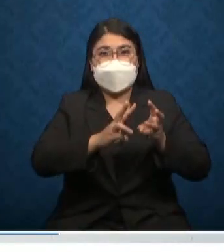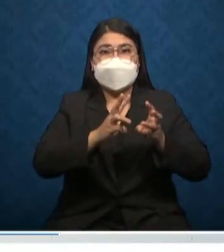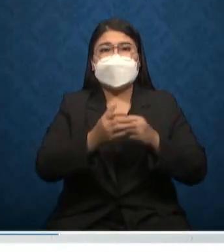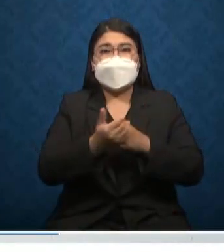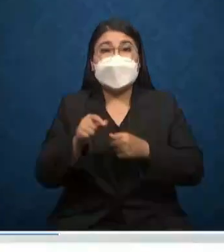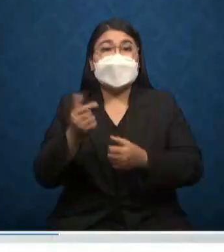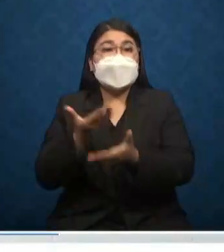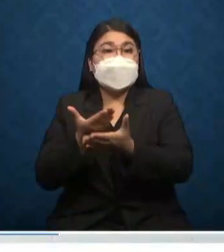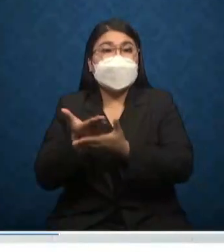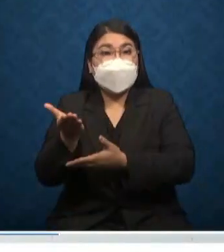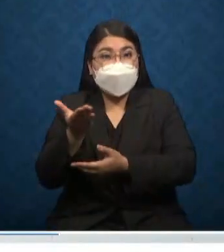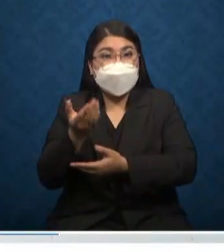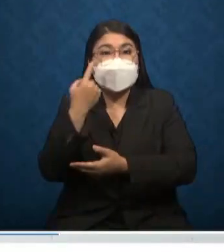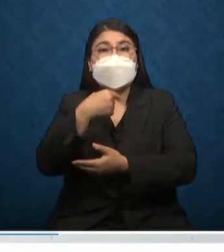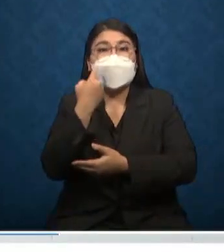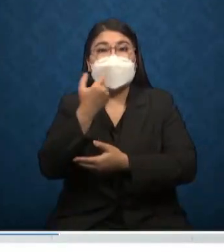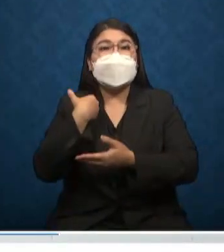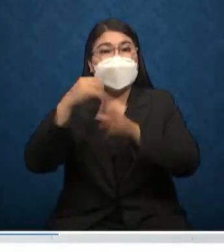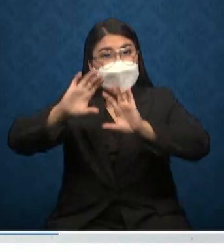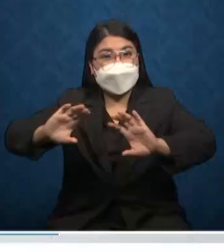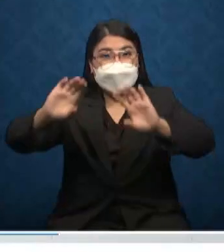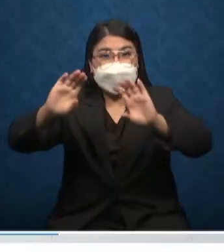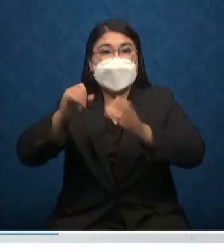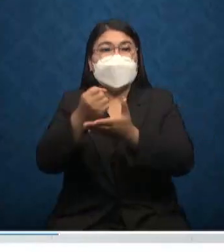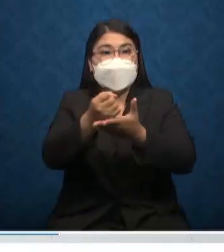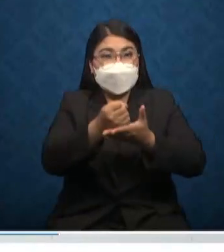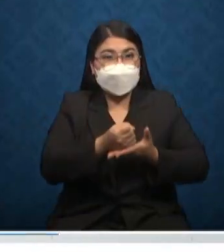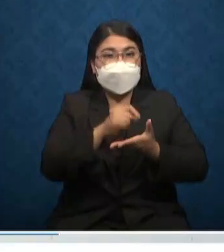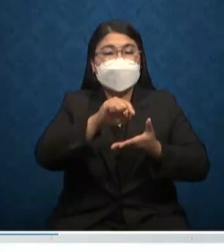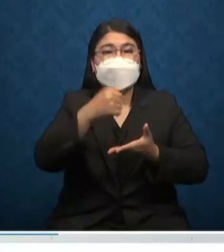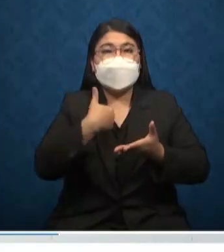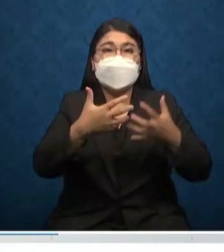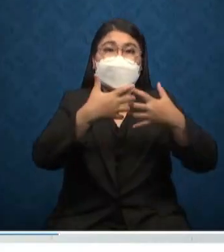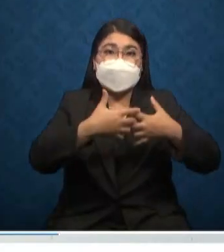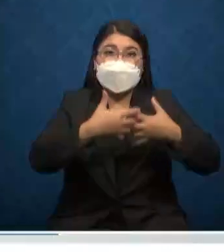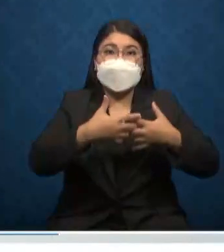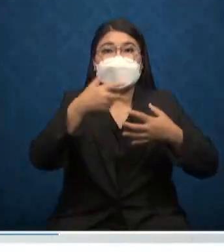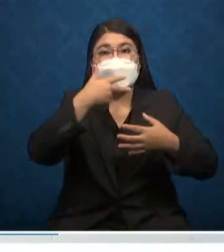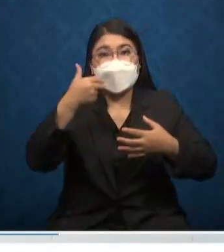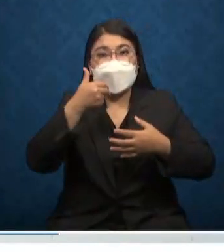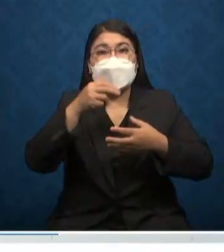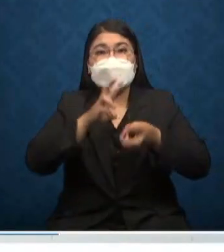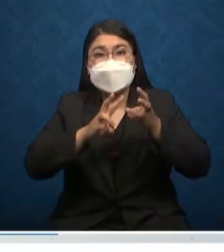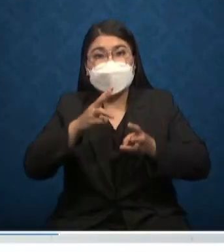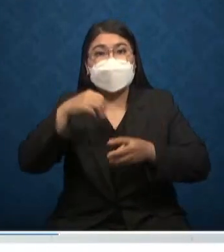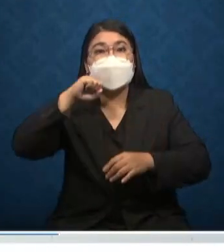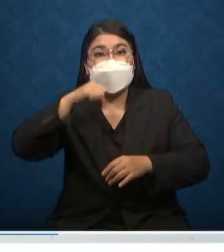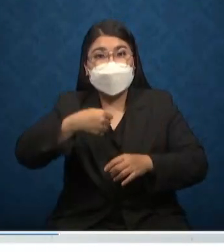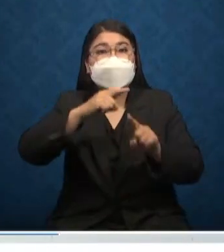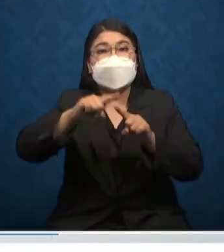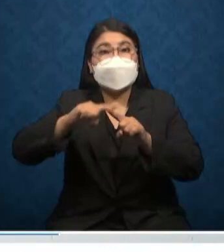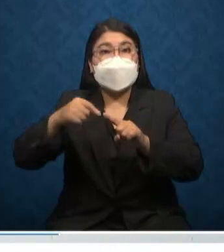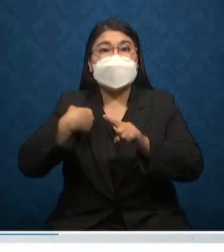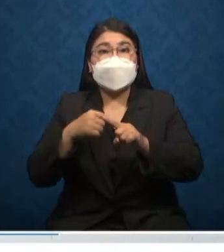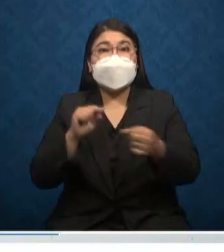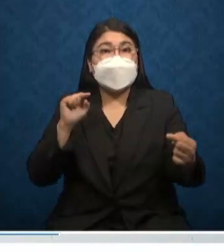ขอเงินจากรัฐบาลนะครับในการช่วยเหลืออุตสาหกรรมอ้อยน้ำตาลทรายนะครับเพื่อที่ใช้ประโยชน์ในเรื่องของด้านเศรษฐกิจและด้